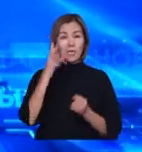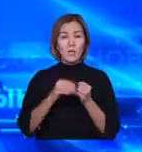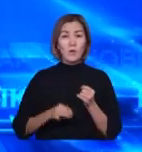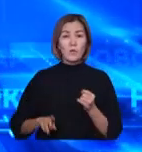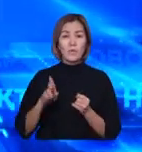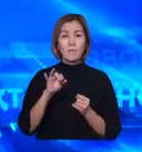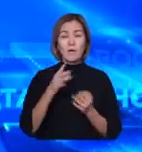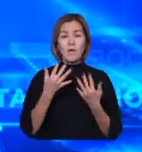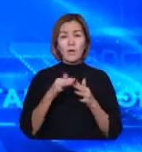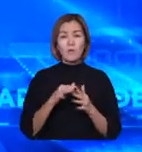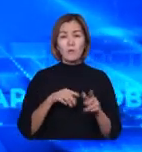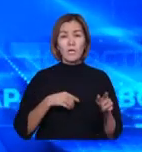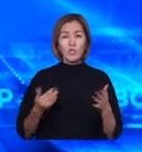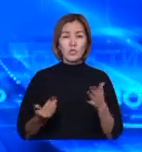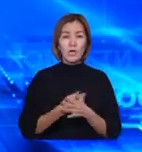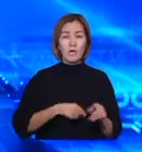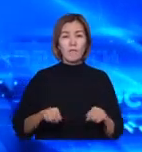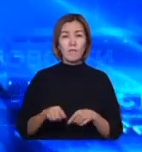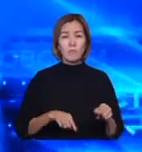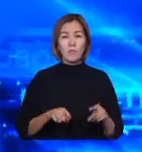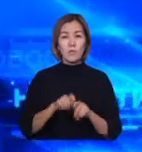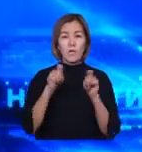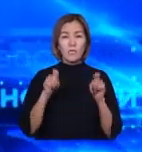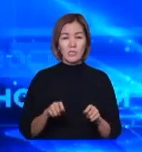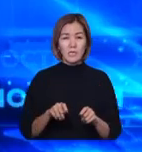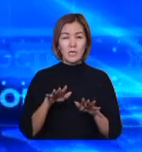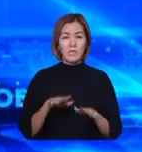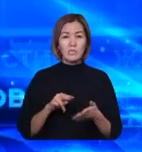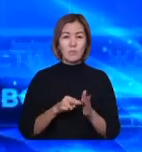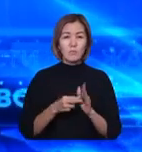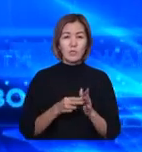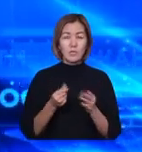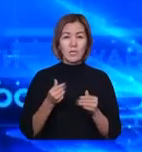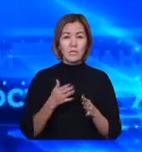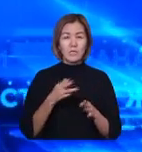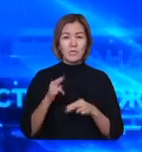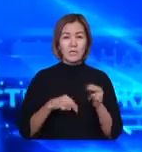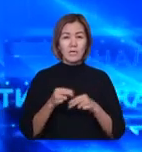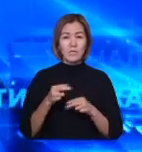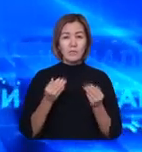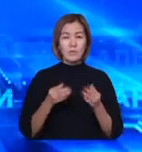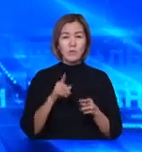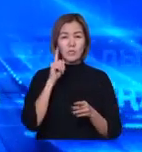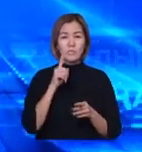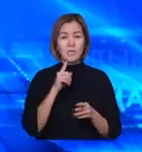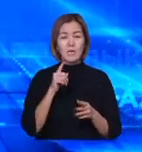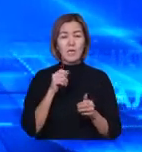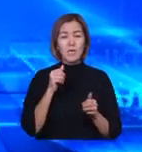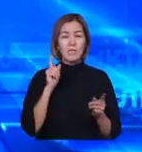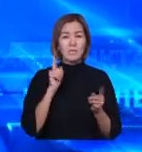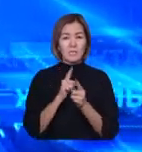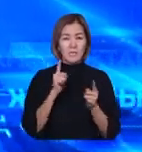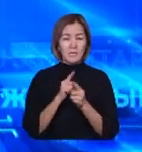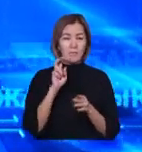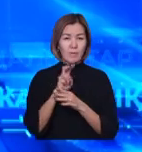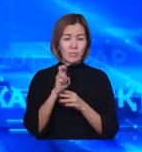Сархан ауданы Бақала ауылында жаңа футбол алаңы пайдалануға берілді. Жергілікті бюджет қаржысына салынған алаң бүгінде ауыл жастарының жиі